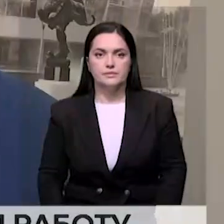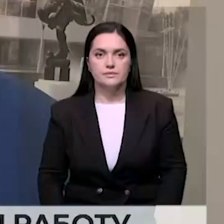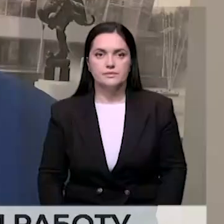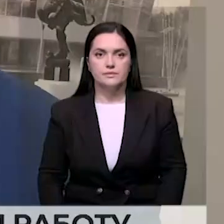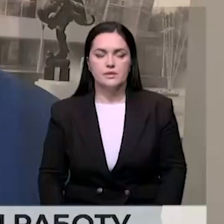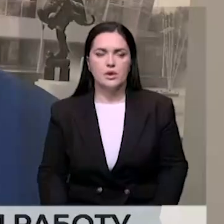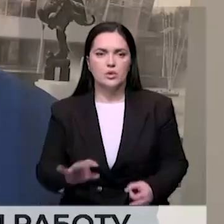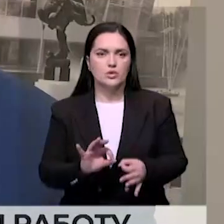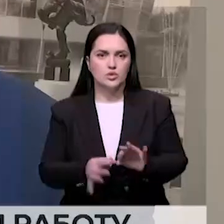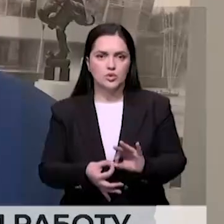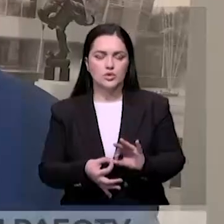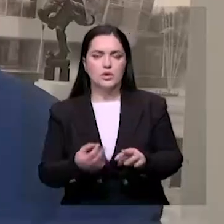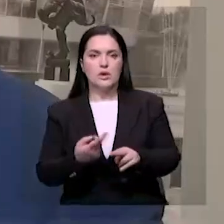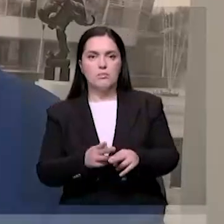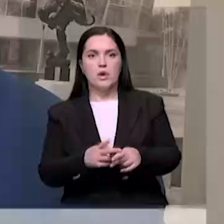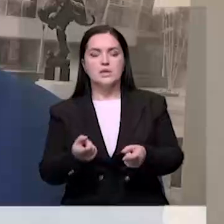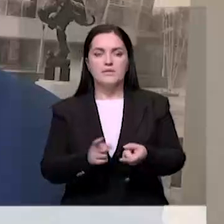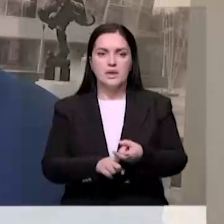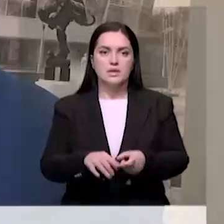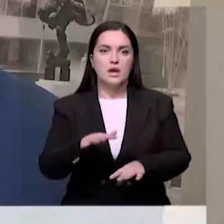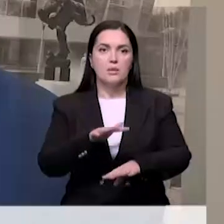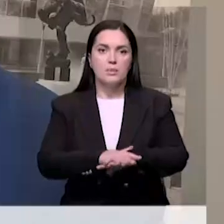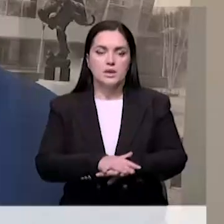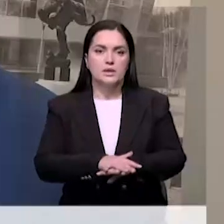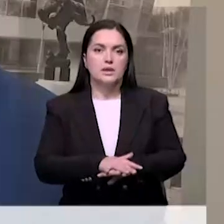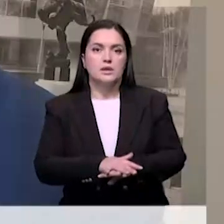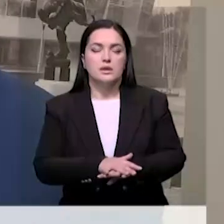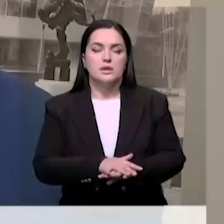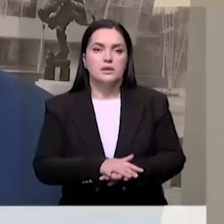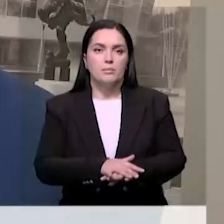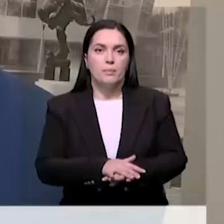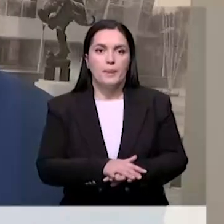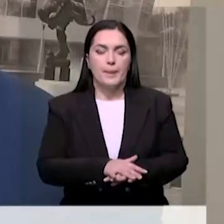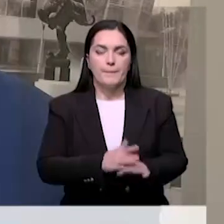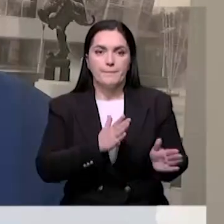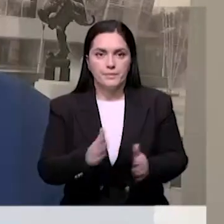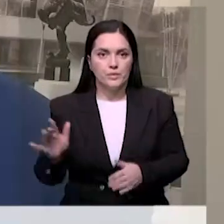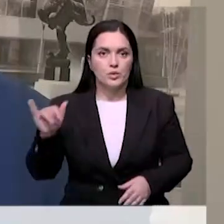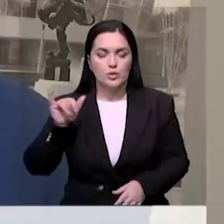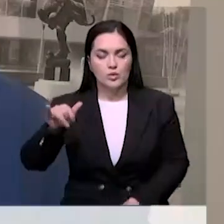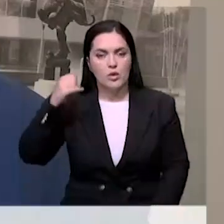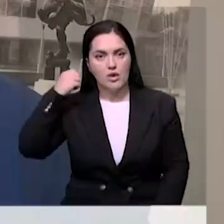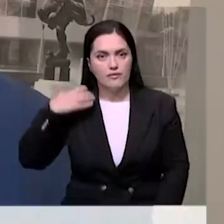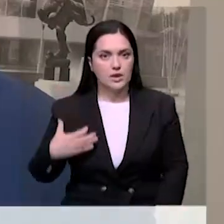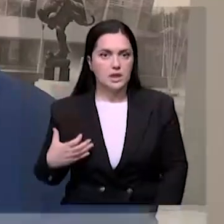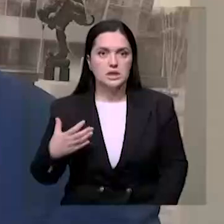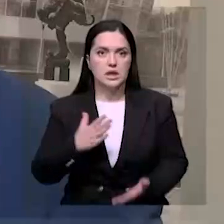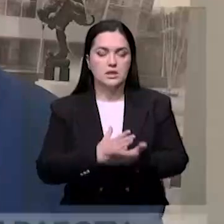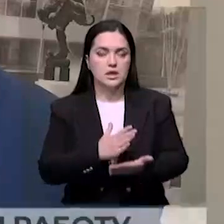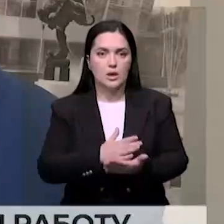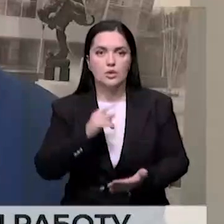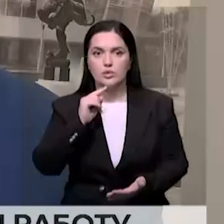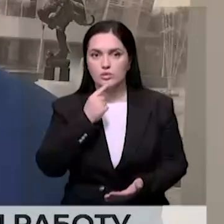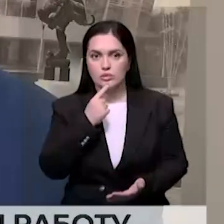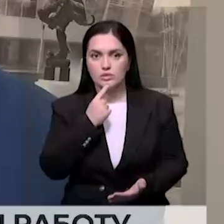Эти сложности связаны, конечно же, с банковской системой, потому что у афганских коллег есть сложности в